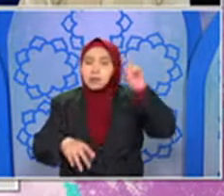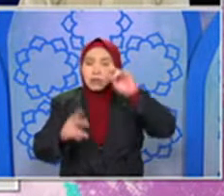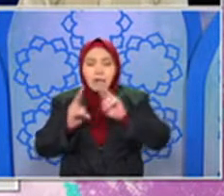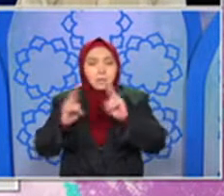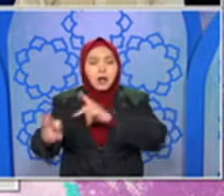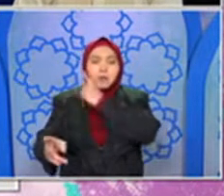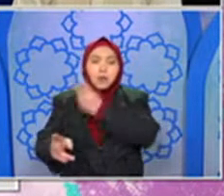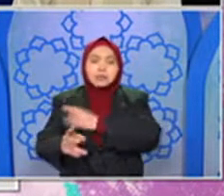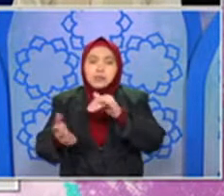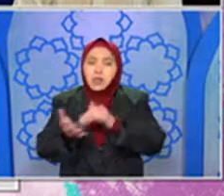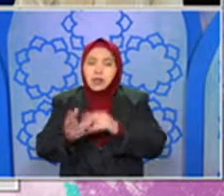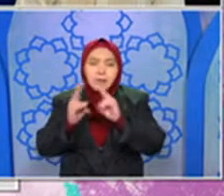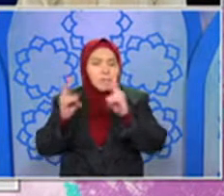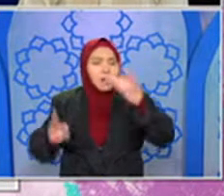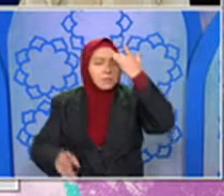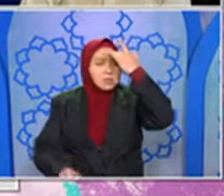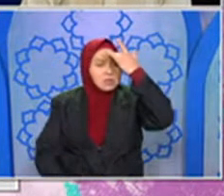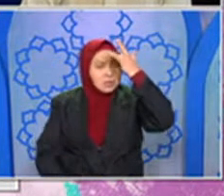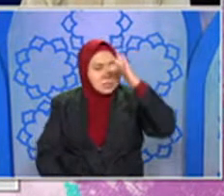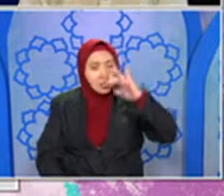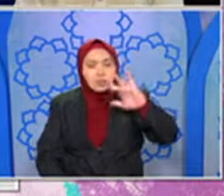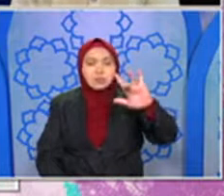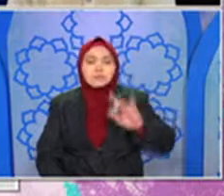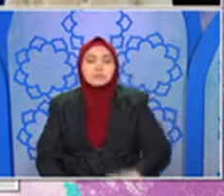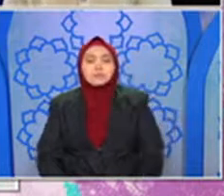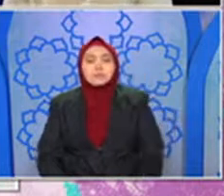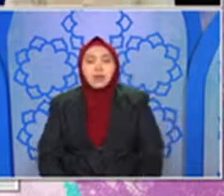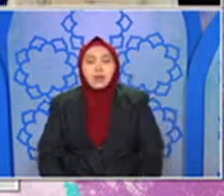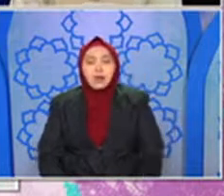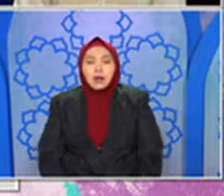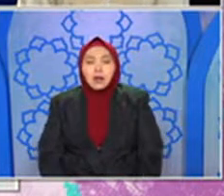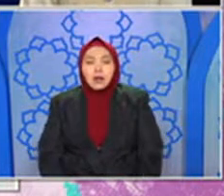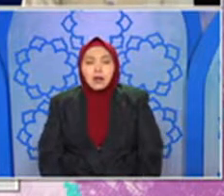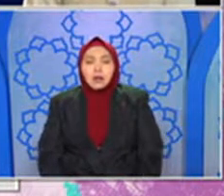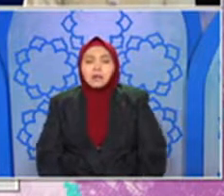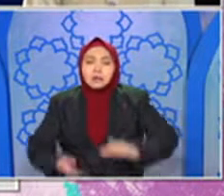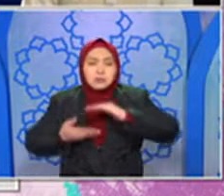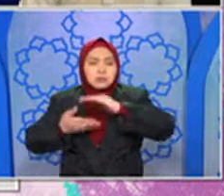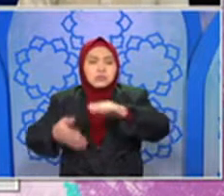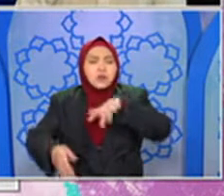الحكيم ذا